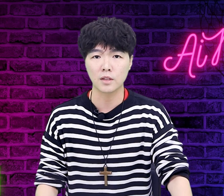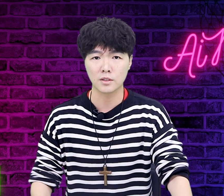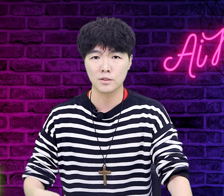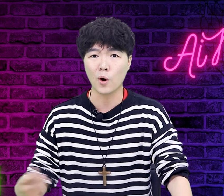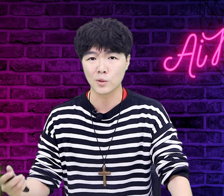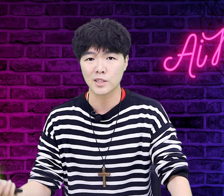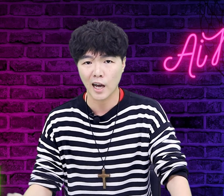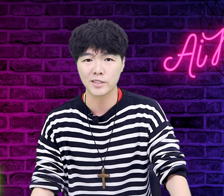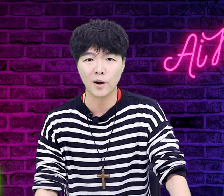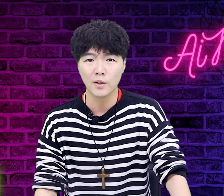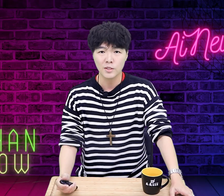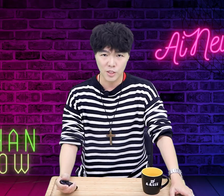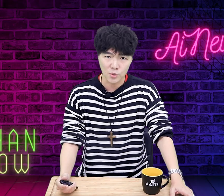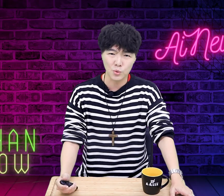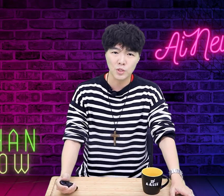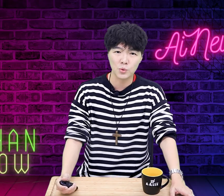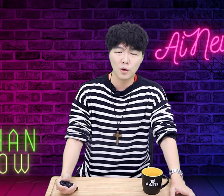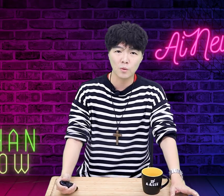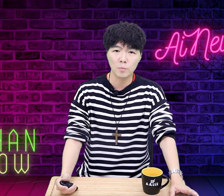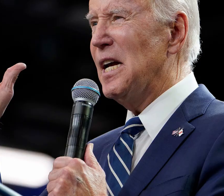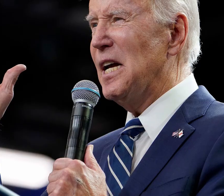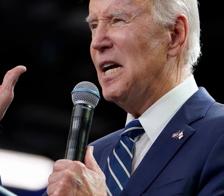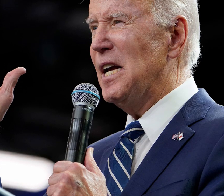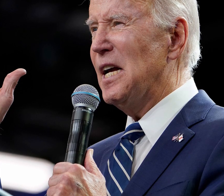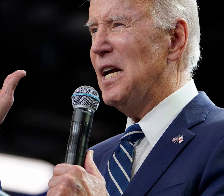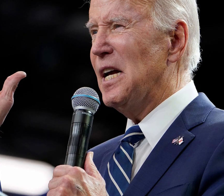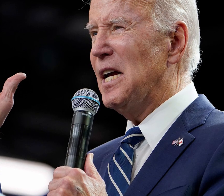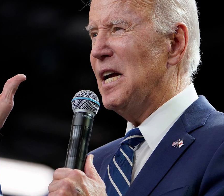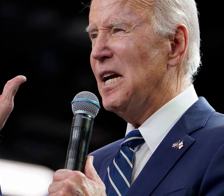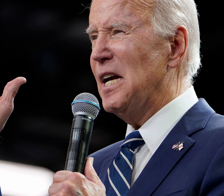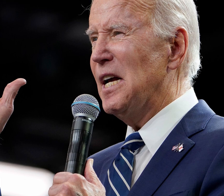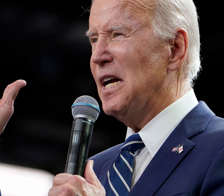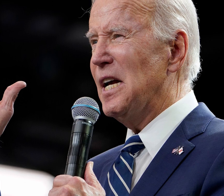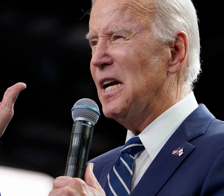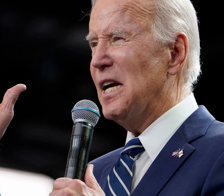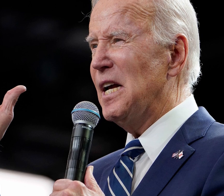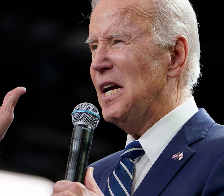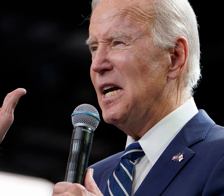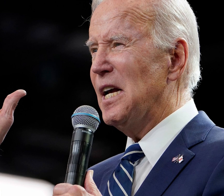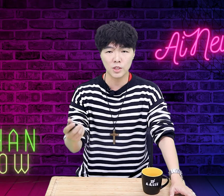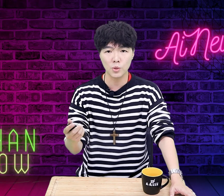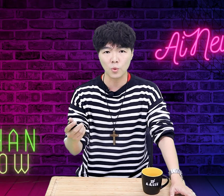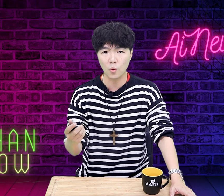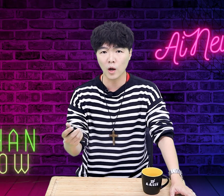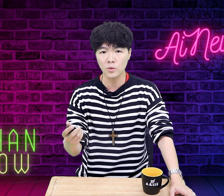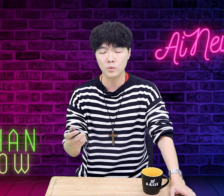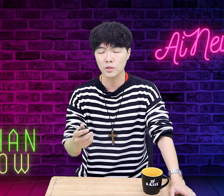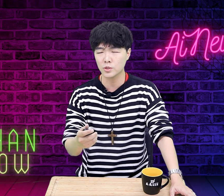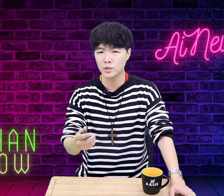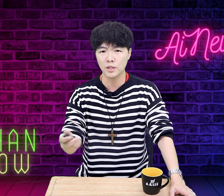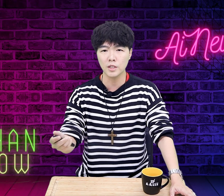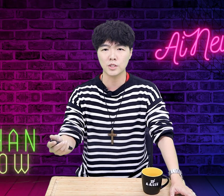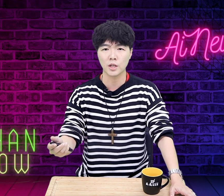池塘当成是红色海啸。其中选举结束后，拜登走上台，拿着麦克风接受光荣